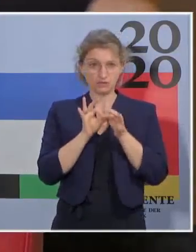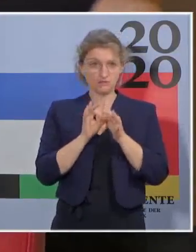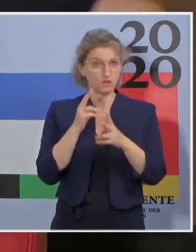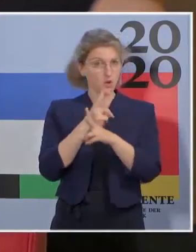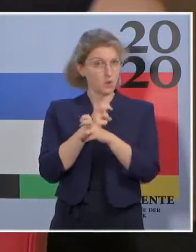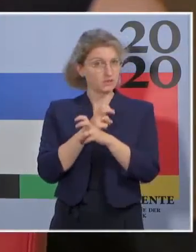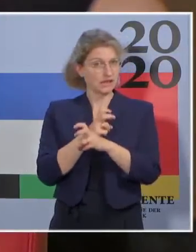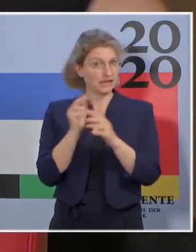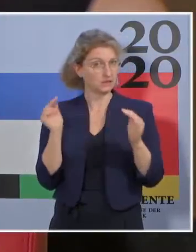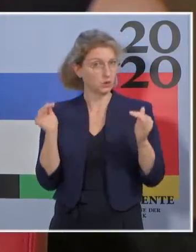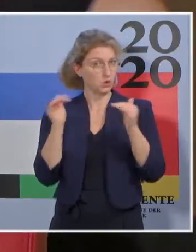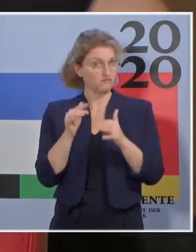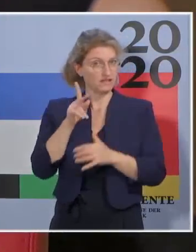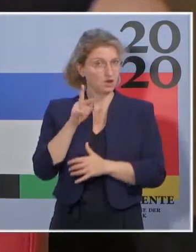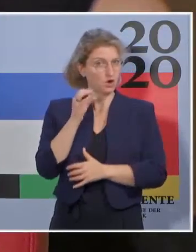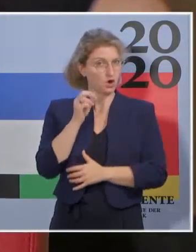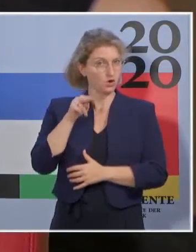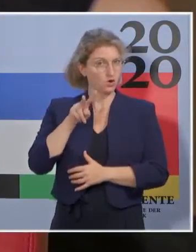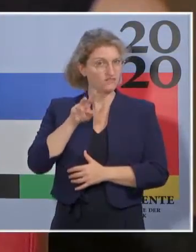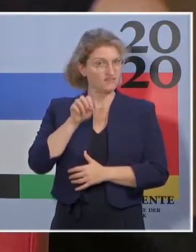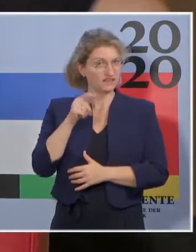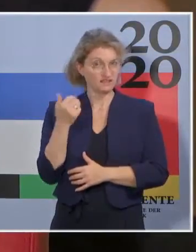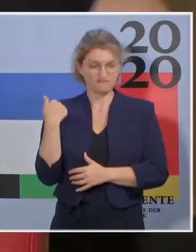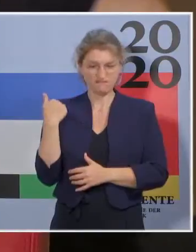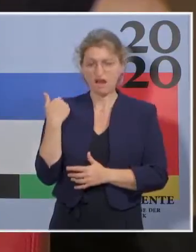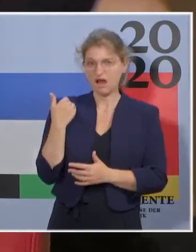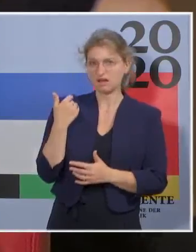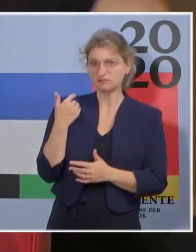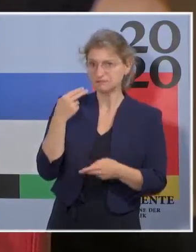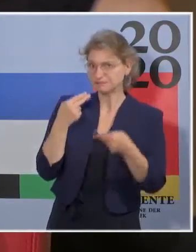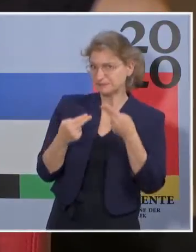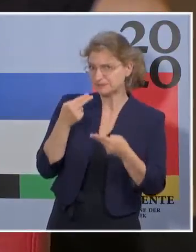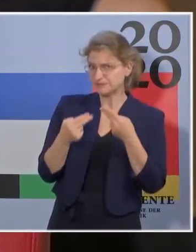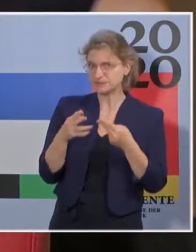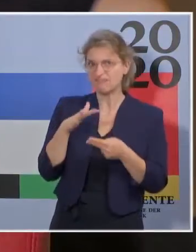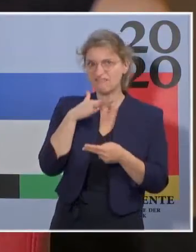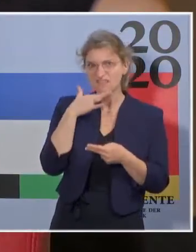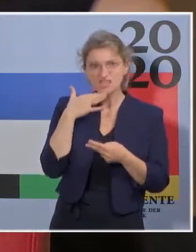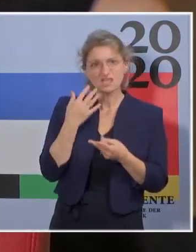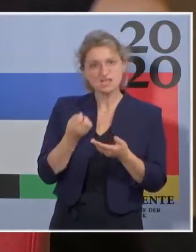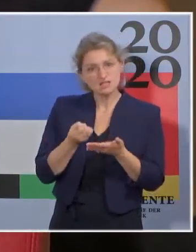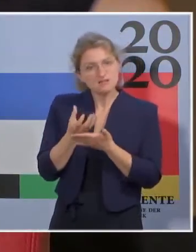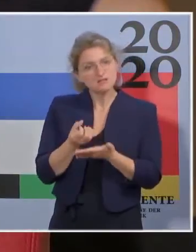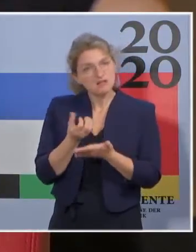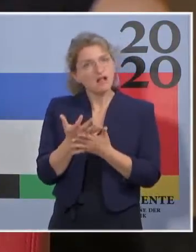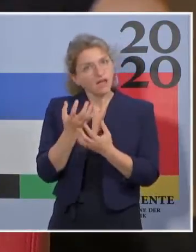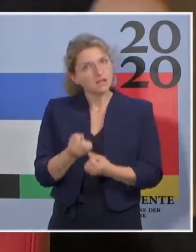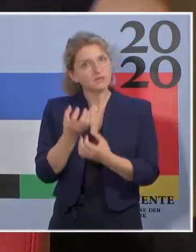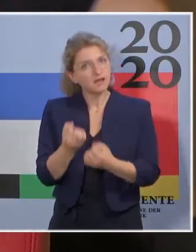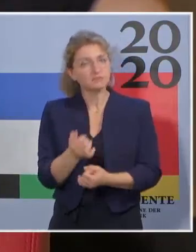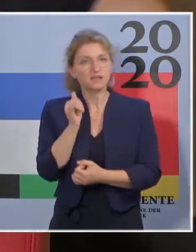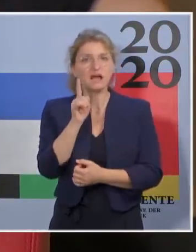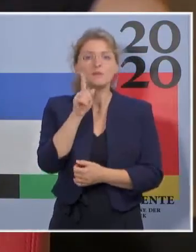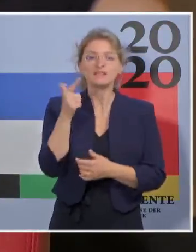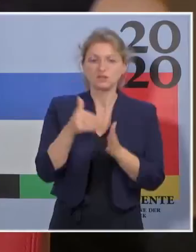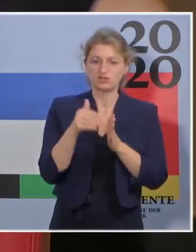von 2003 bis 2005 immerhin getagt hat? Da wurde ja sehr viel, gab es ja sehr viel Output. Letztlich 2015